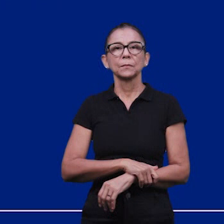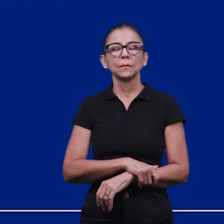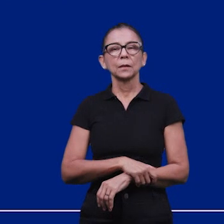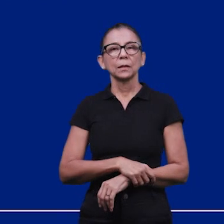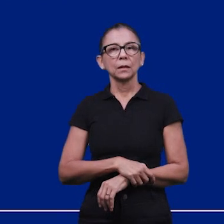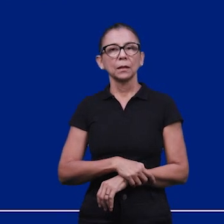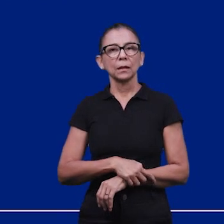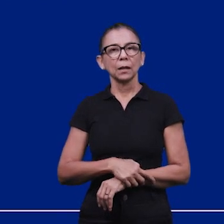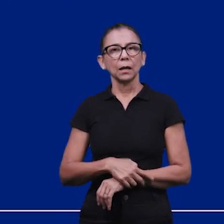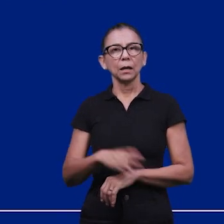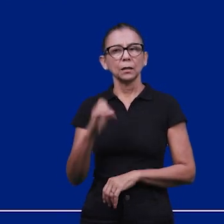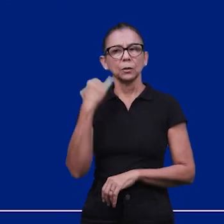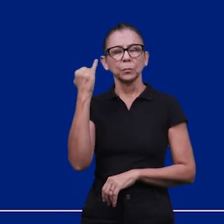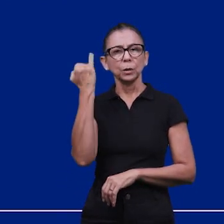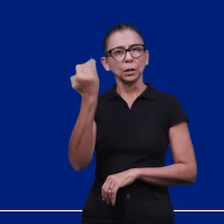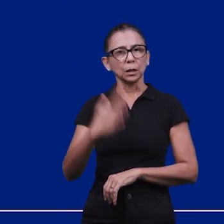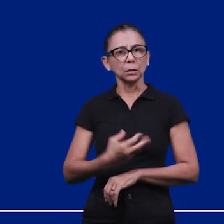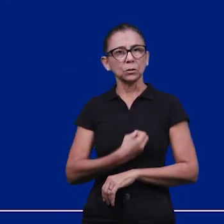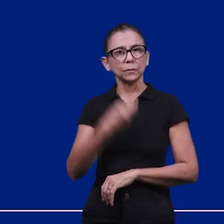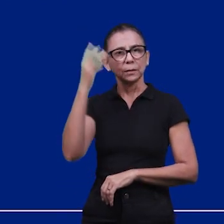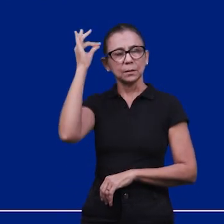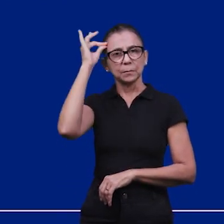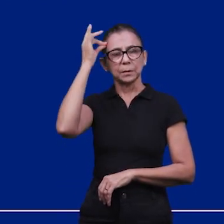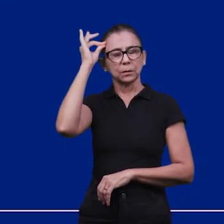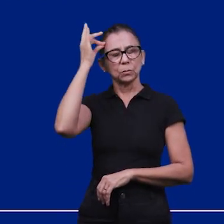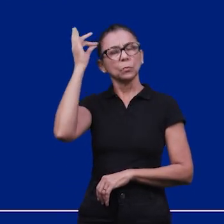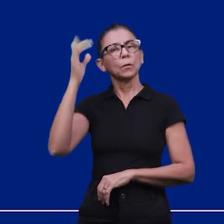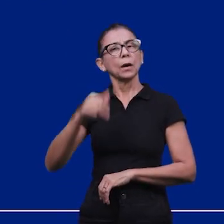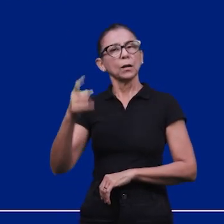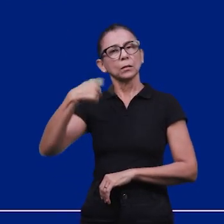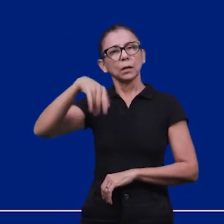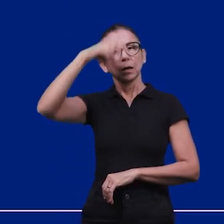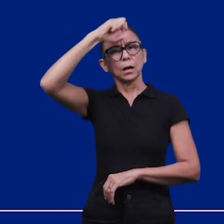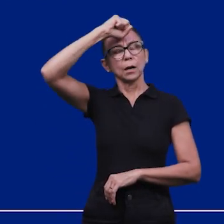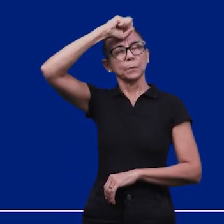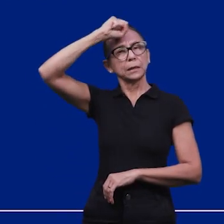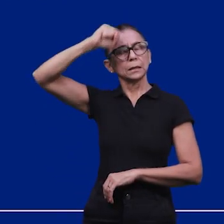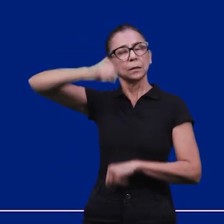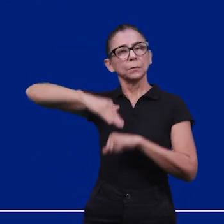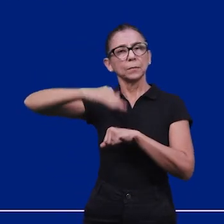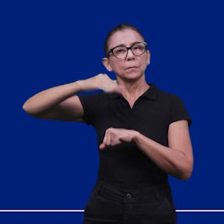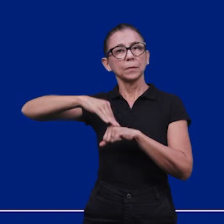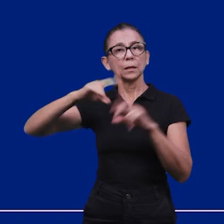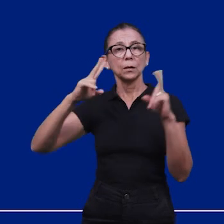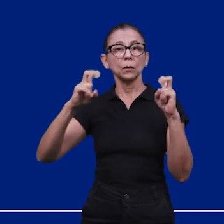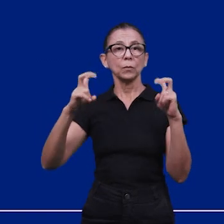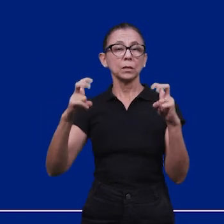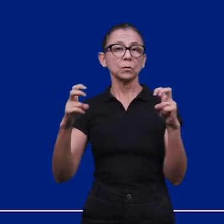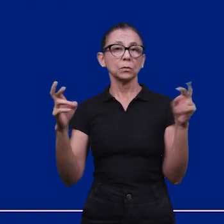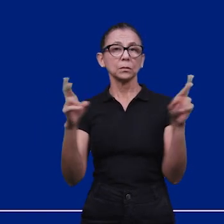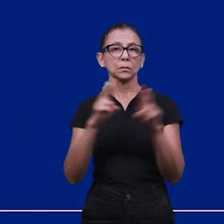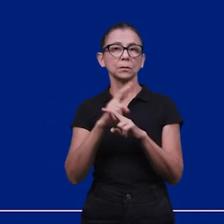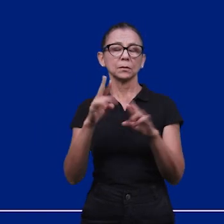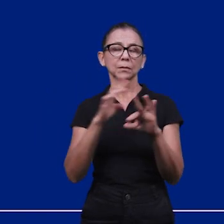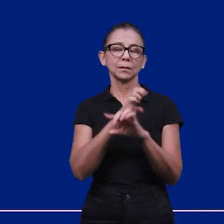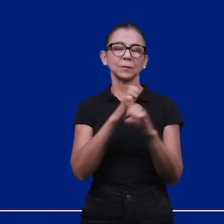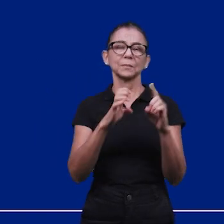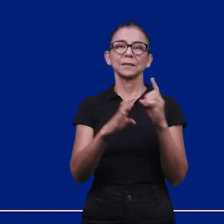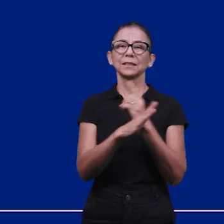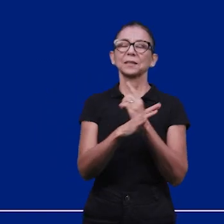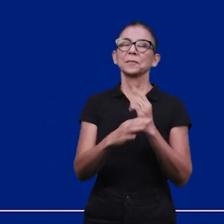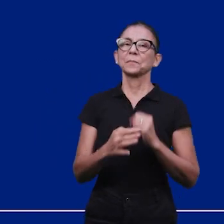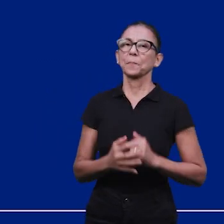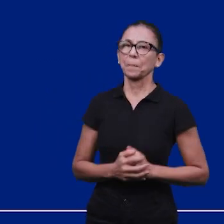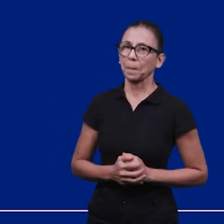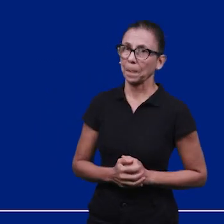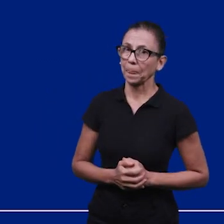Rio de Janeiro. Il dit, la formation est très importante dans notre édification spirituelle parce que nous apprenons davantage sur les sujets abordés à